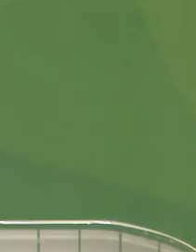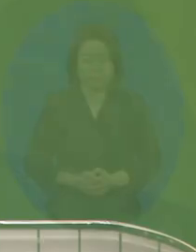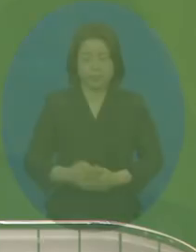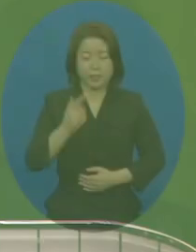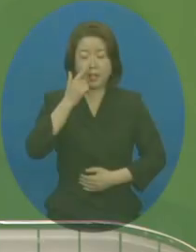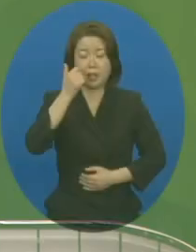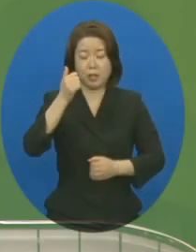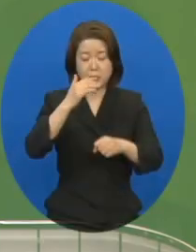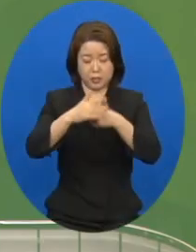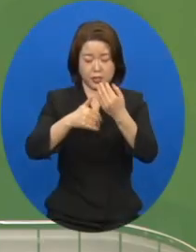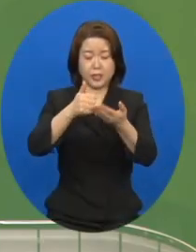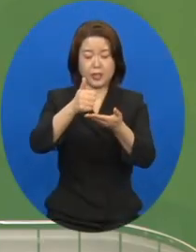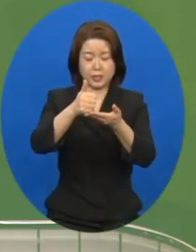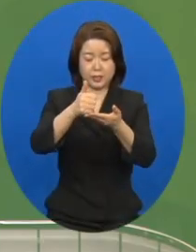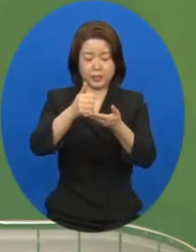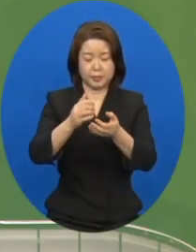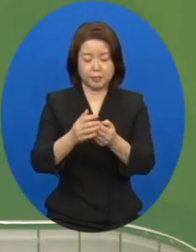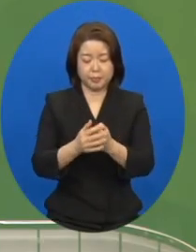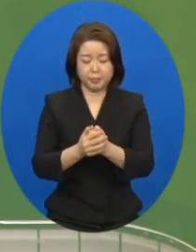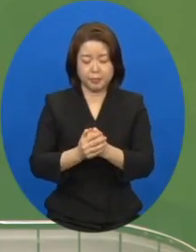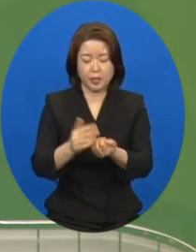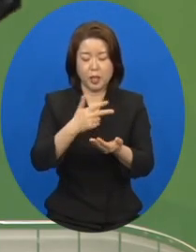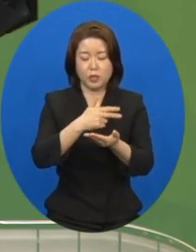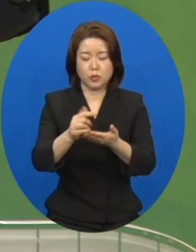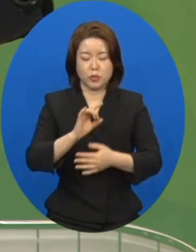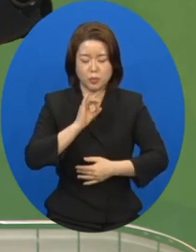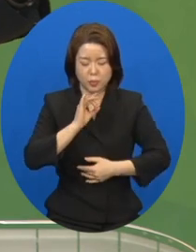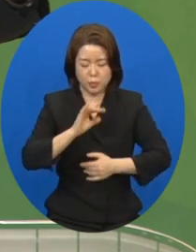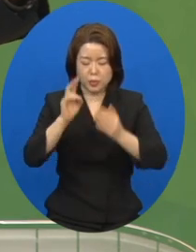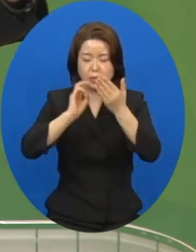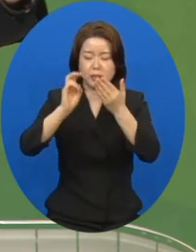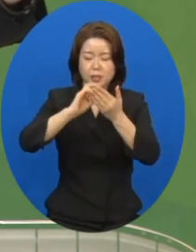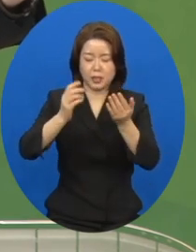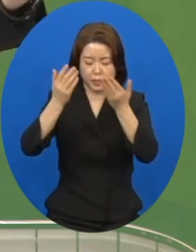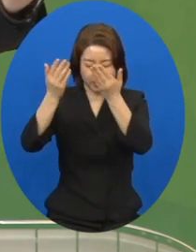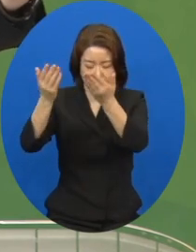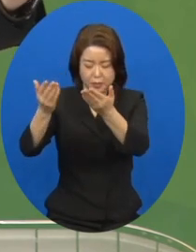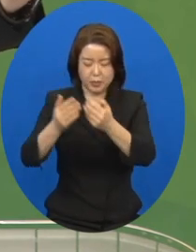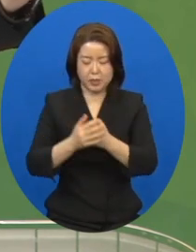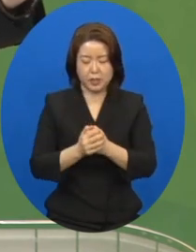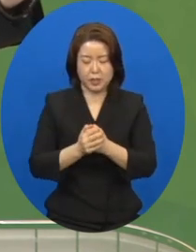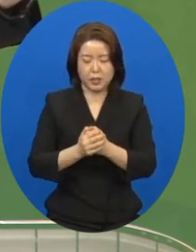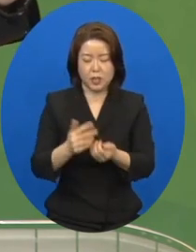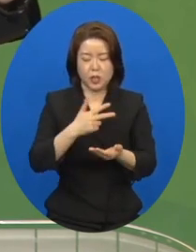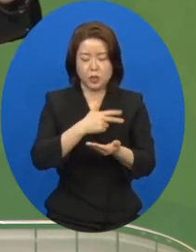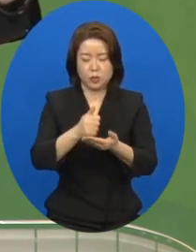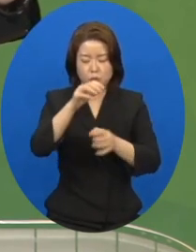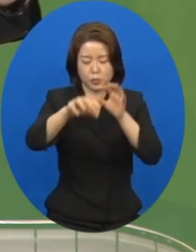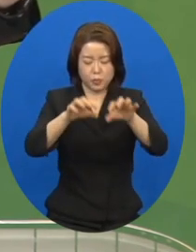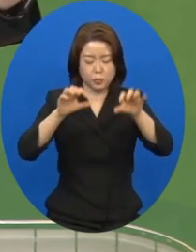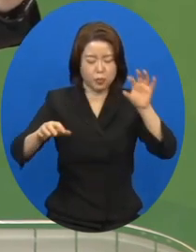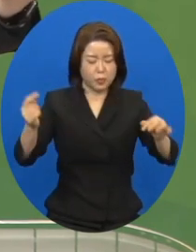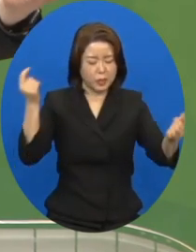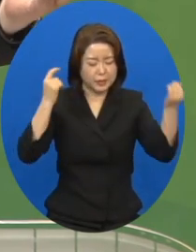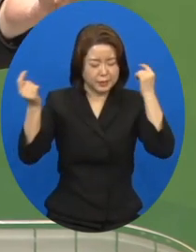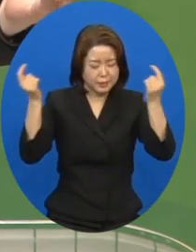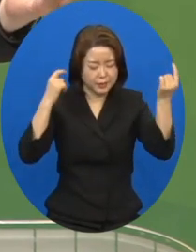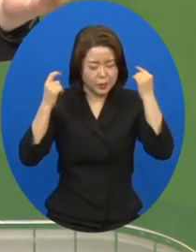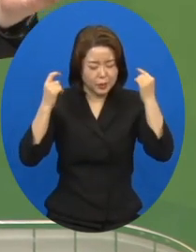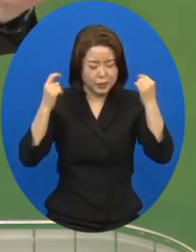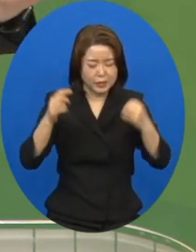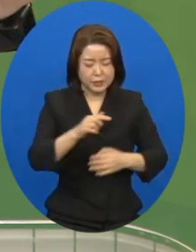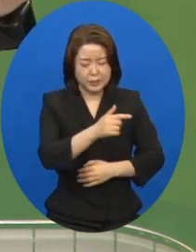아버지 하나님, 주님을 오직 찬양합니다. 주님, 사방에서 들려오는